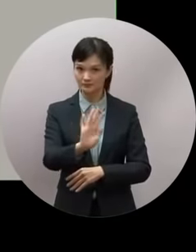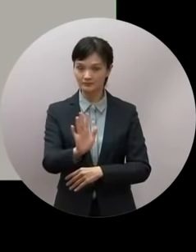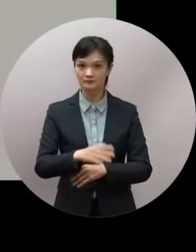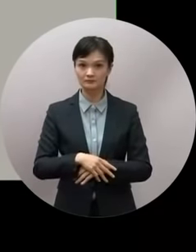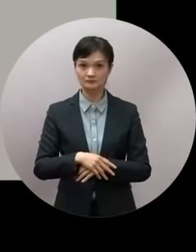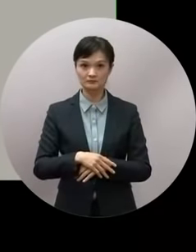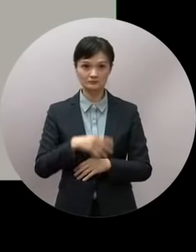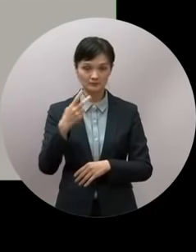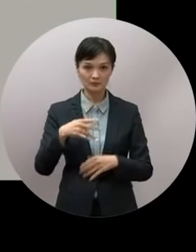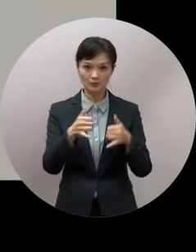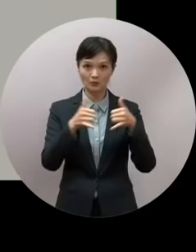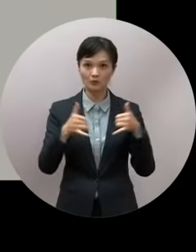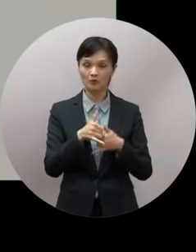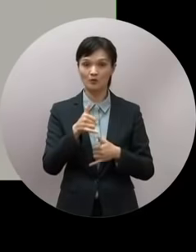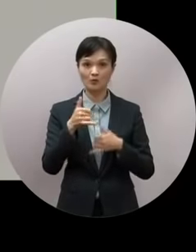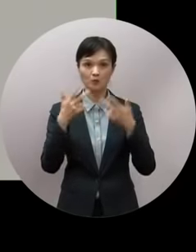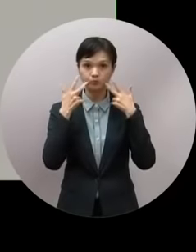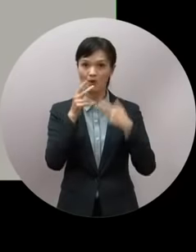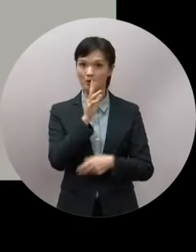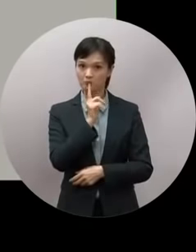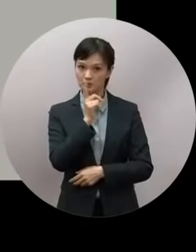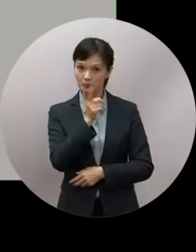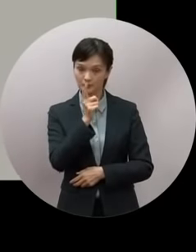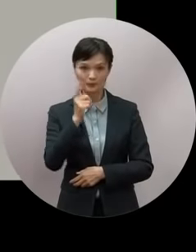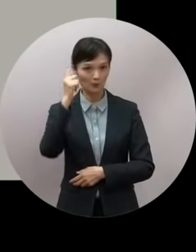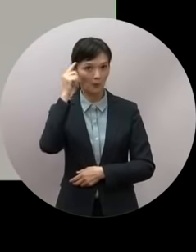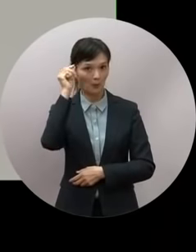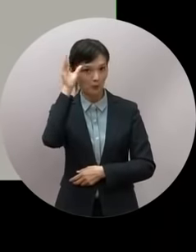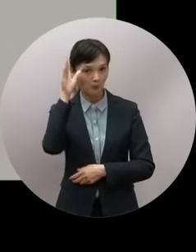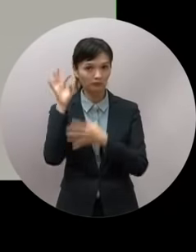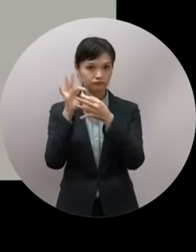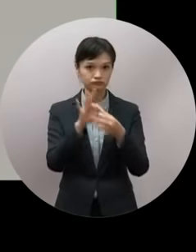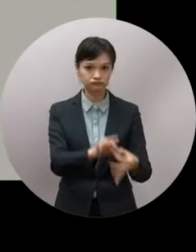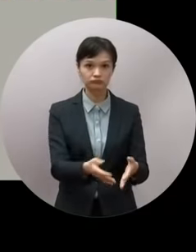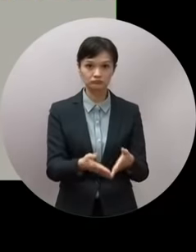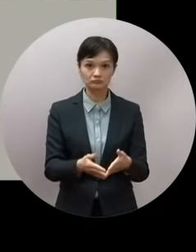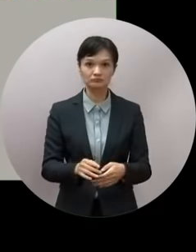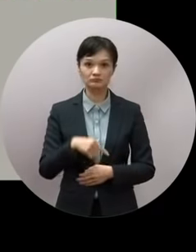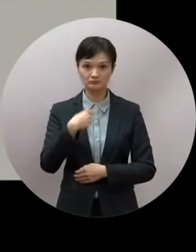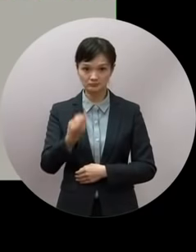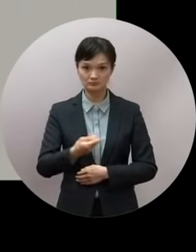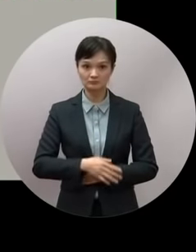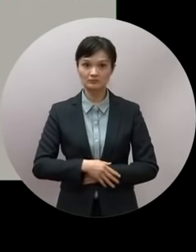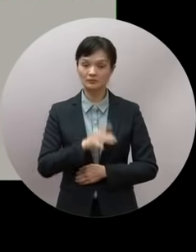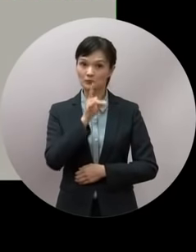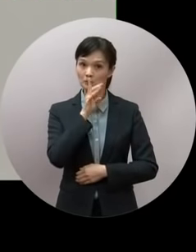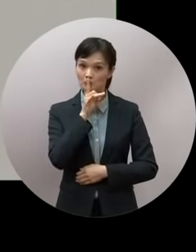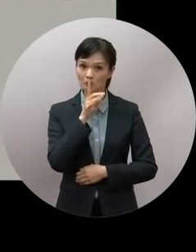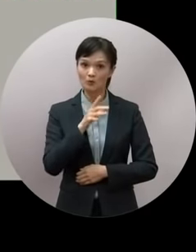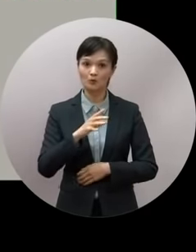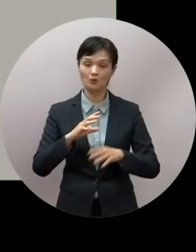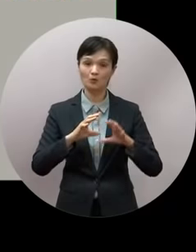语智慧跟文化原创跨科的能力。再来看台中博物马民族小学，